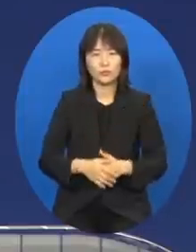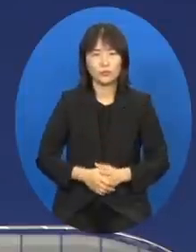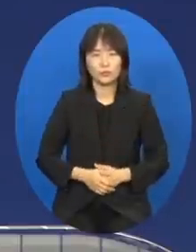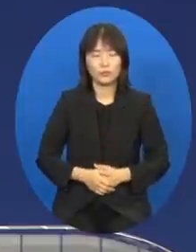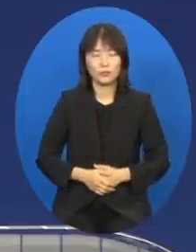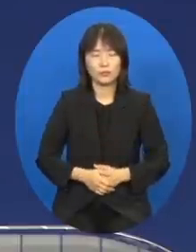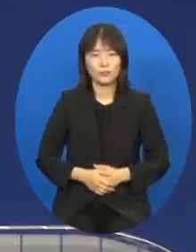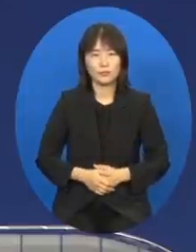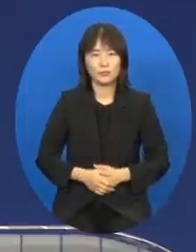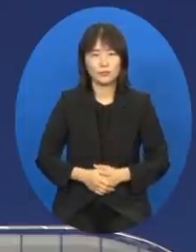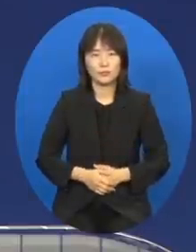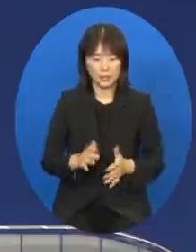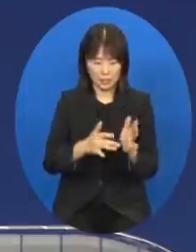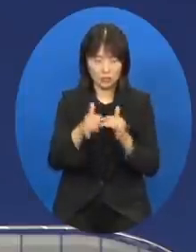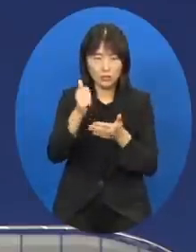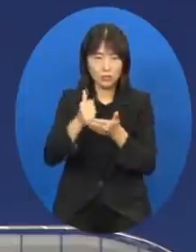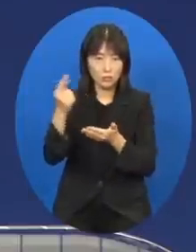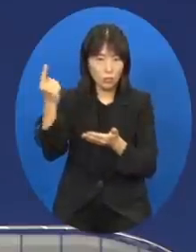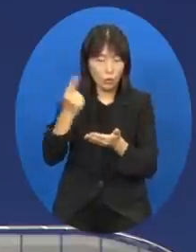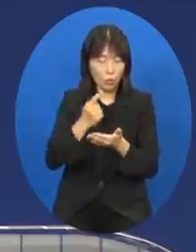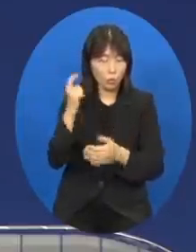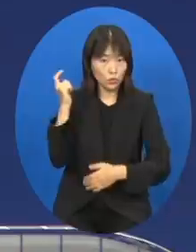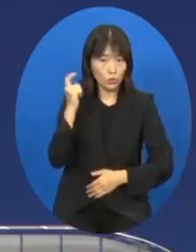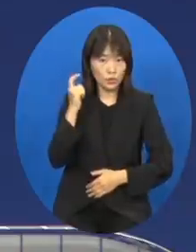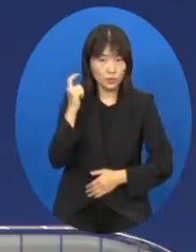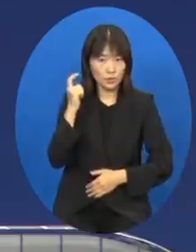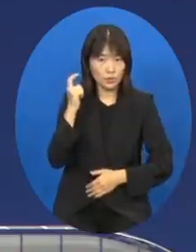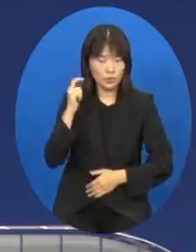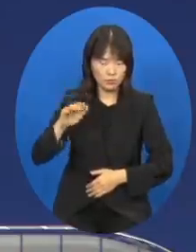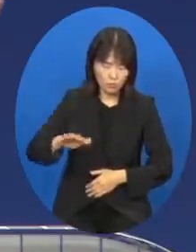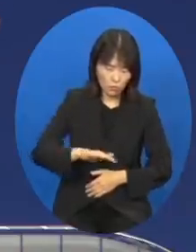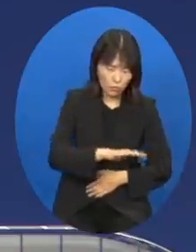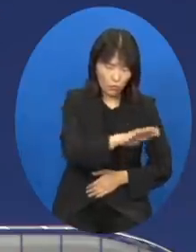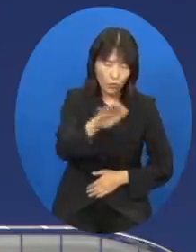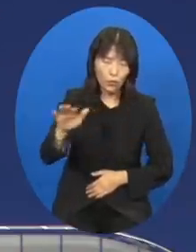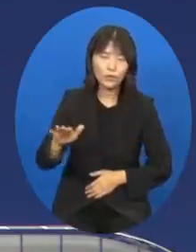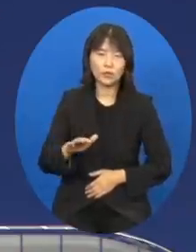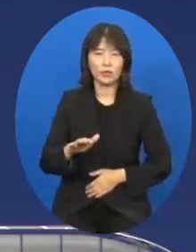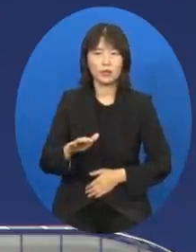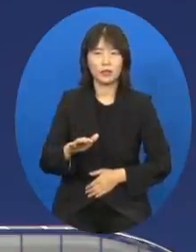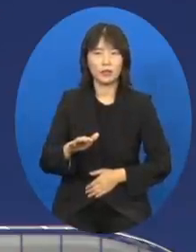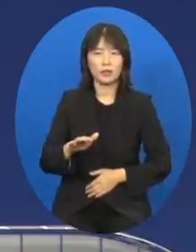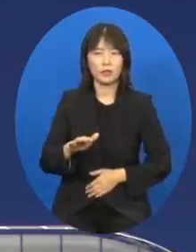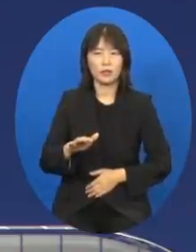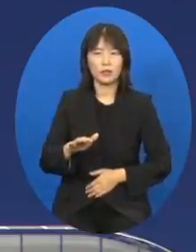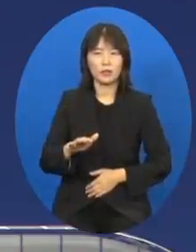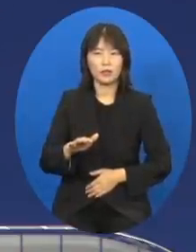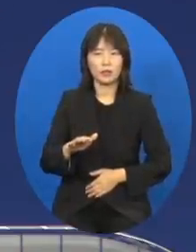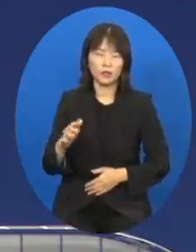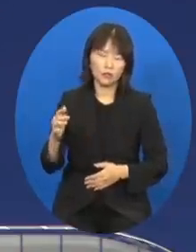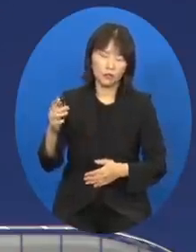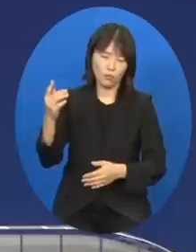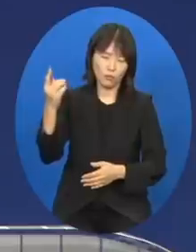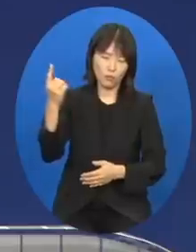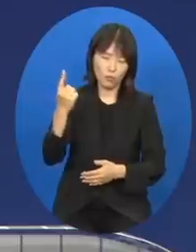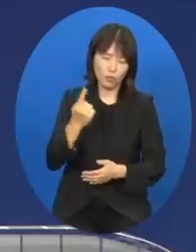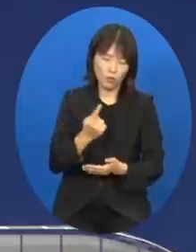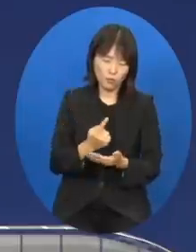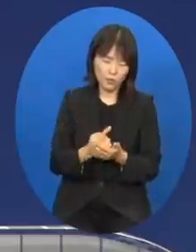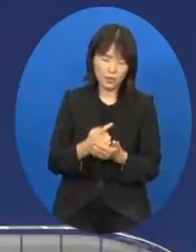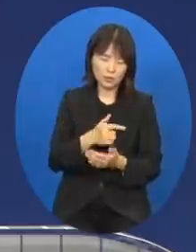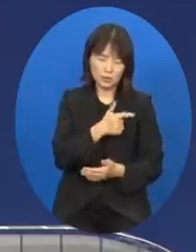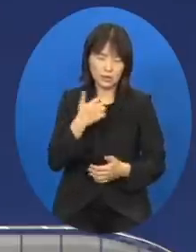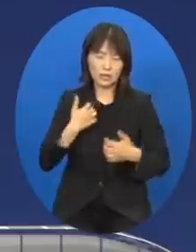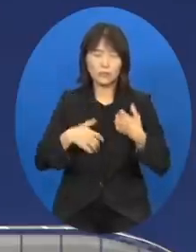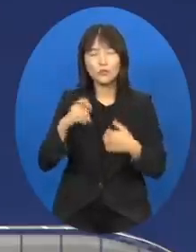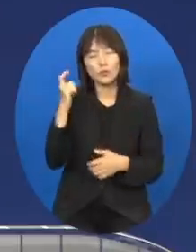그래서 예수님의 오신 소식은 모든 사람에게 임하는 큰 기쁜 소식이 될 겁니다.